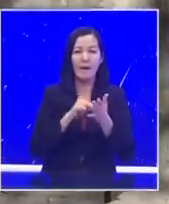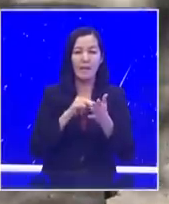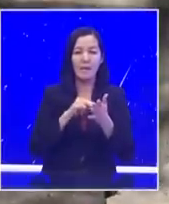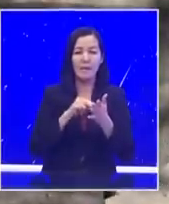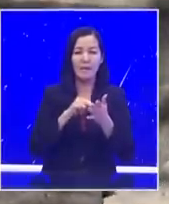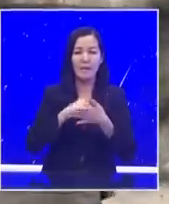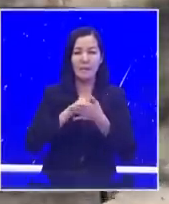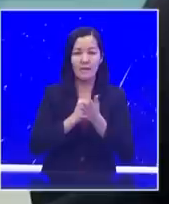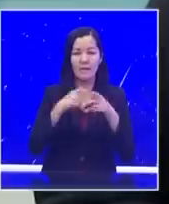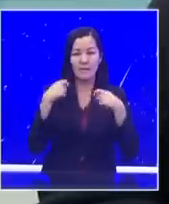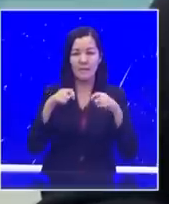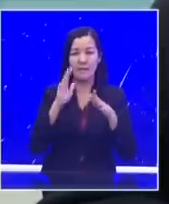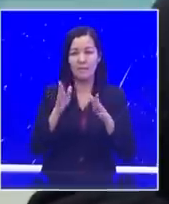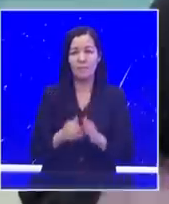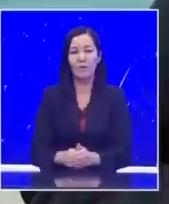сатылады.